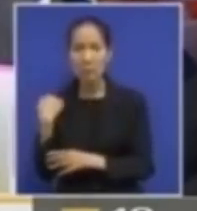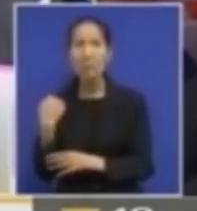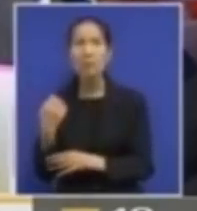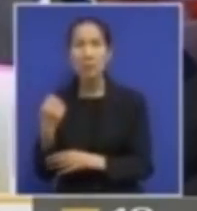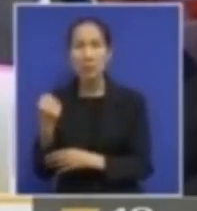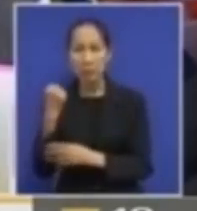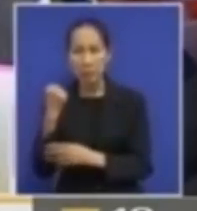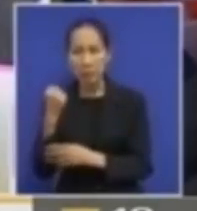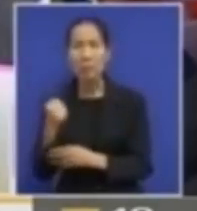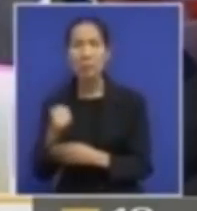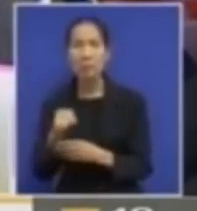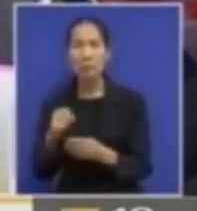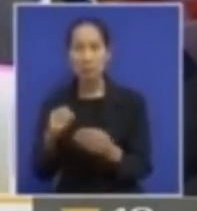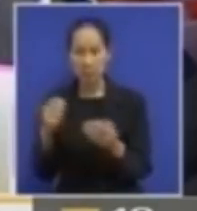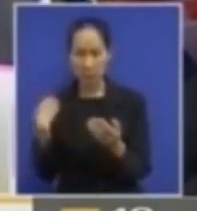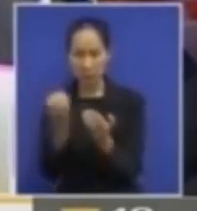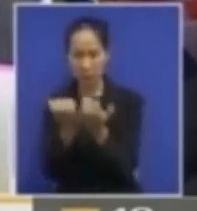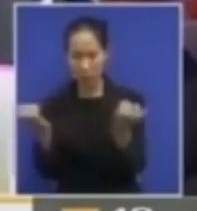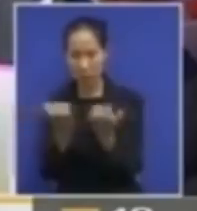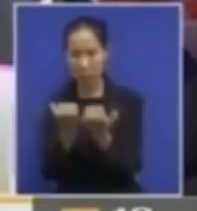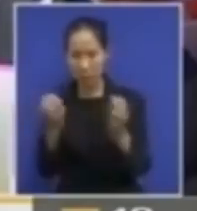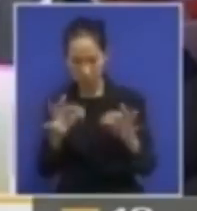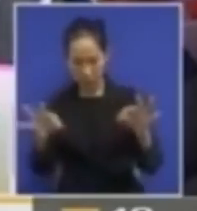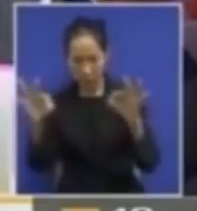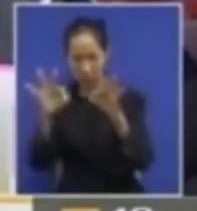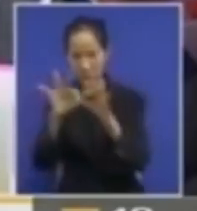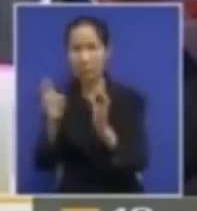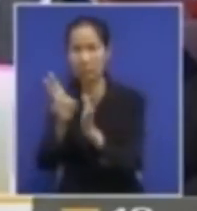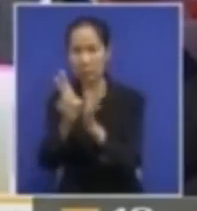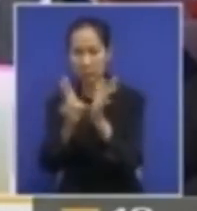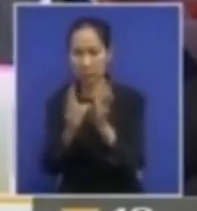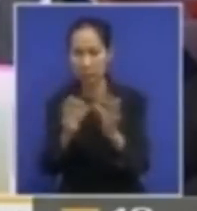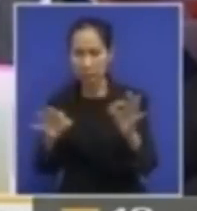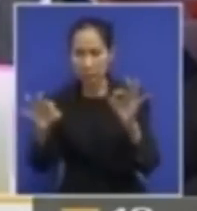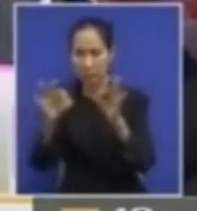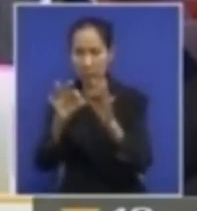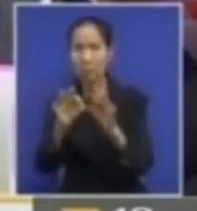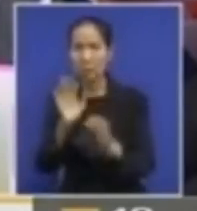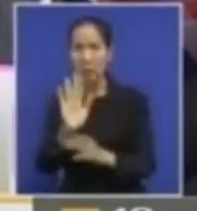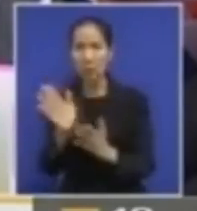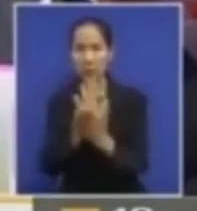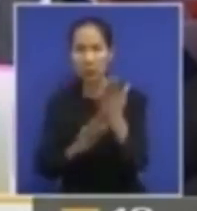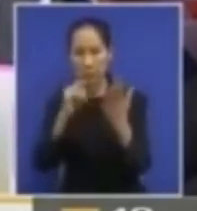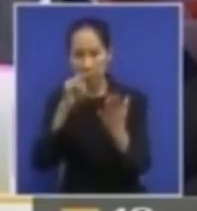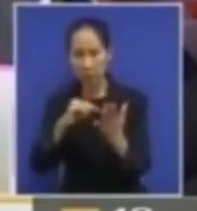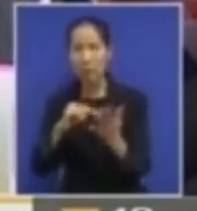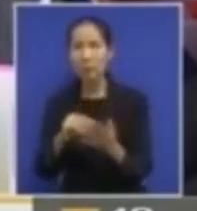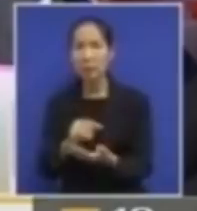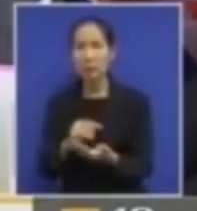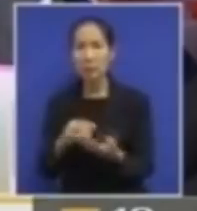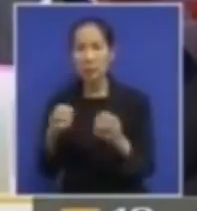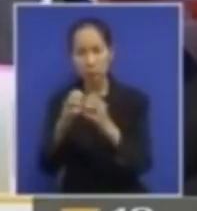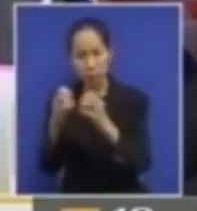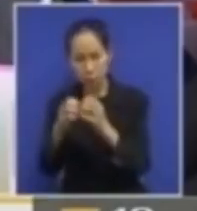ให้รัฐธรรมนูญที่เป็นกฎหมายสำคัญเป็นเสาหลักของประเทศออกมาทำให้ทุกสิ่งทุกอย่างมีความยุ่งย